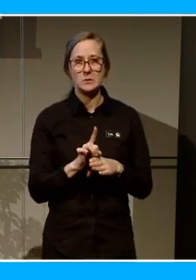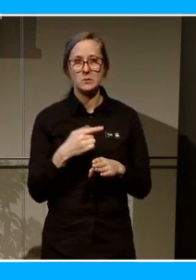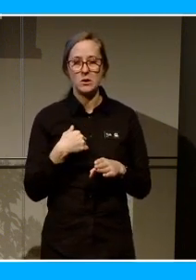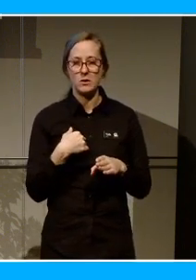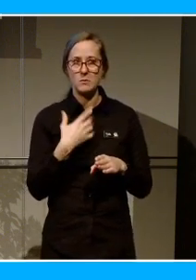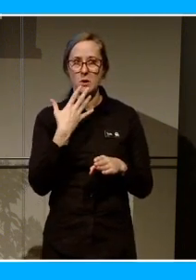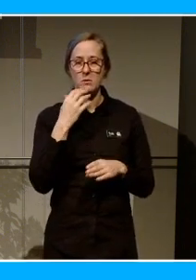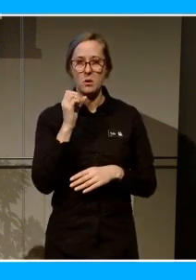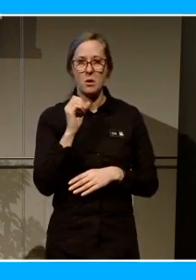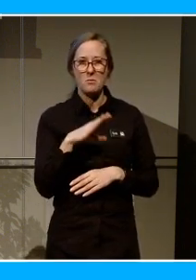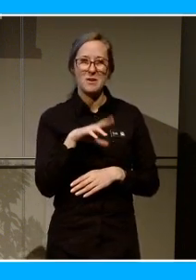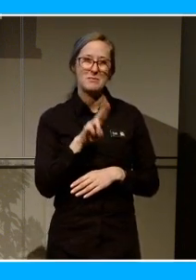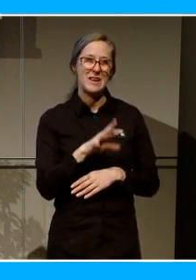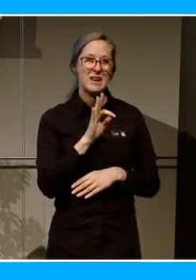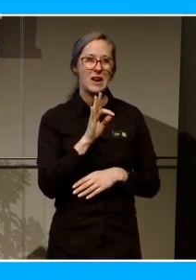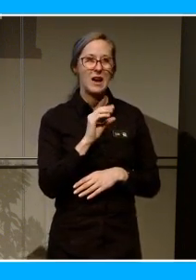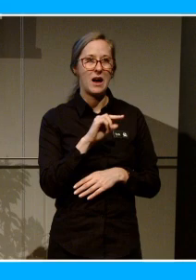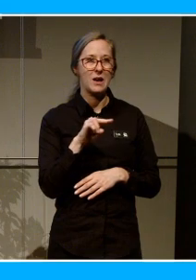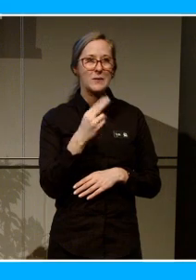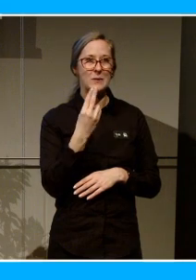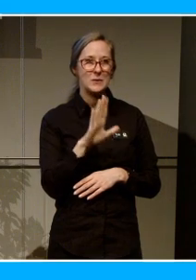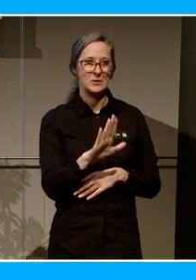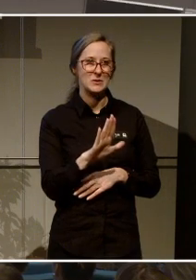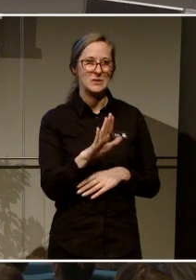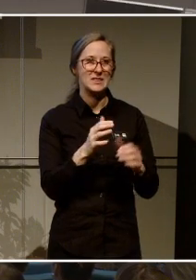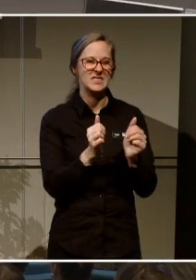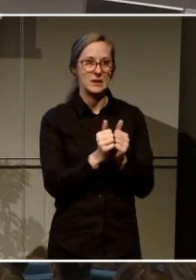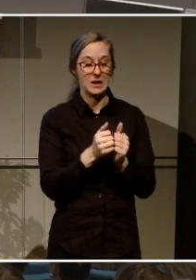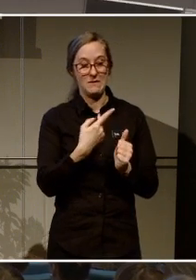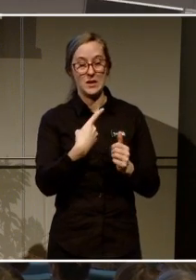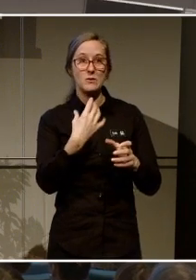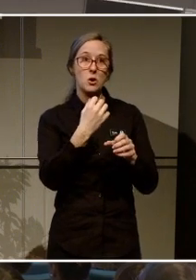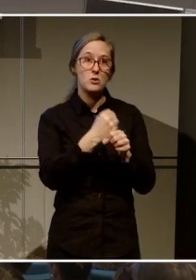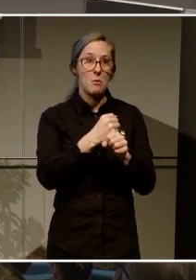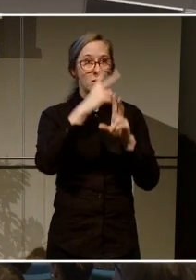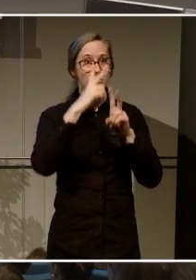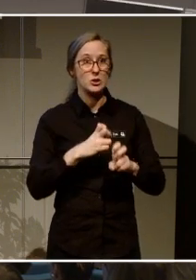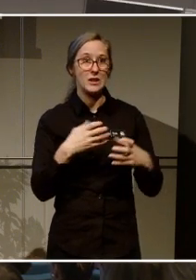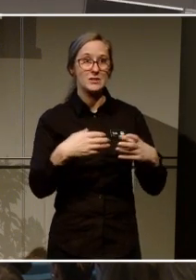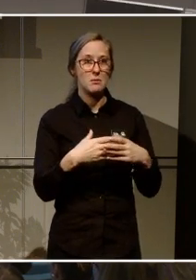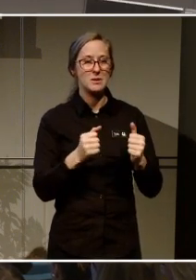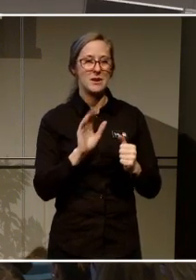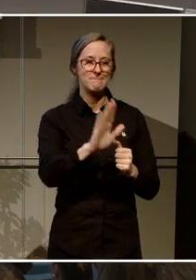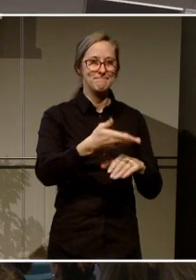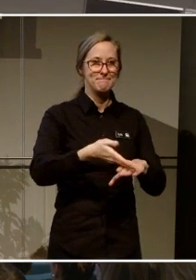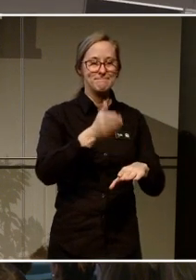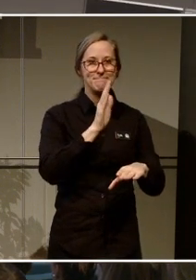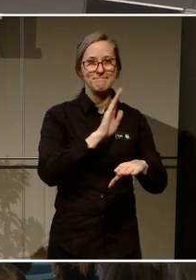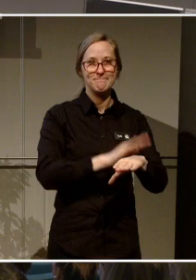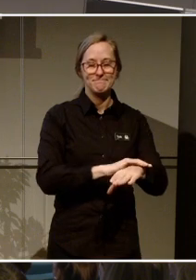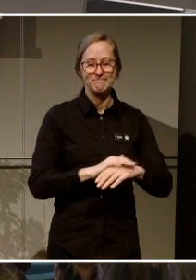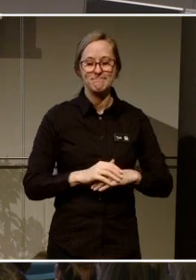det som var Hannus bidrag. För det här är forskning som vi jobbar med tillsammans, men det är Hannus specialitet.